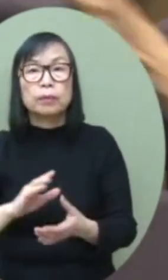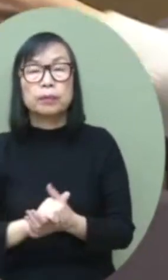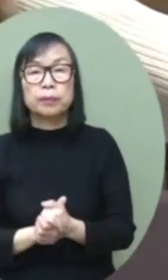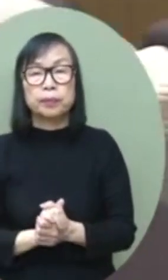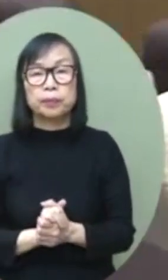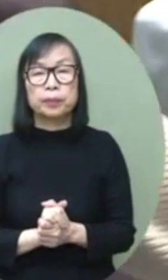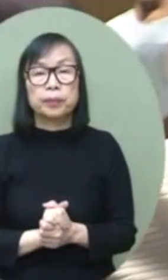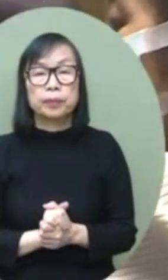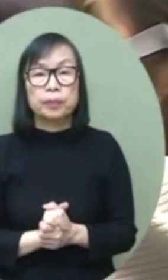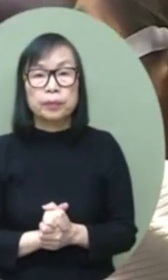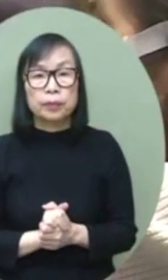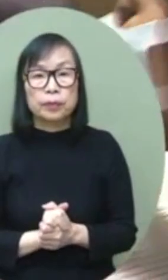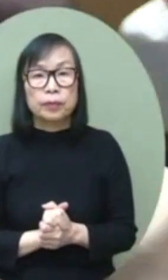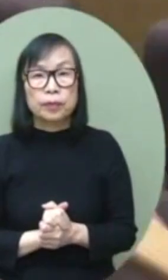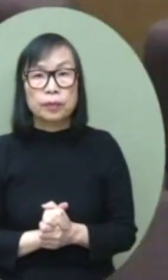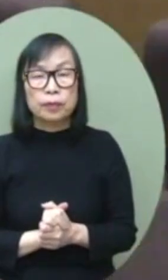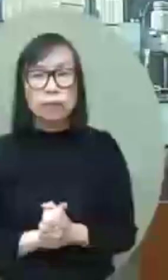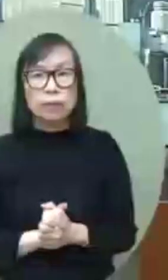該。